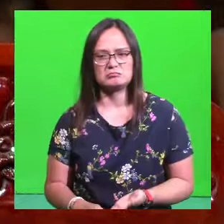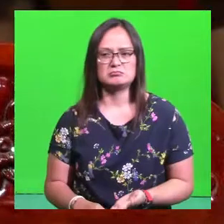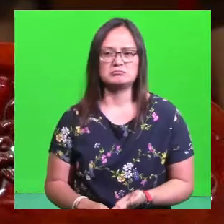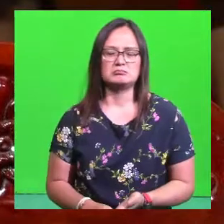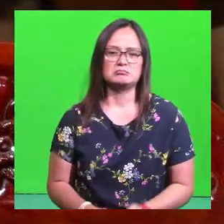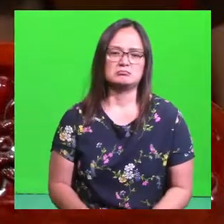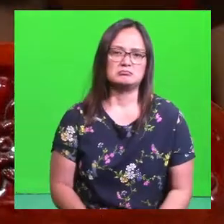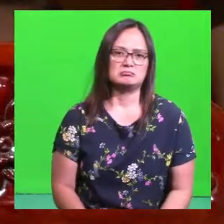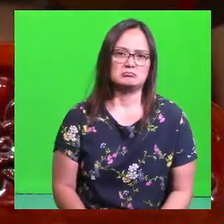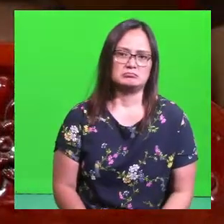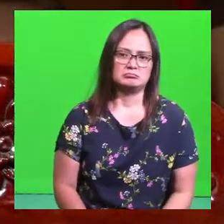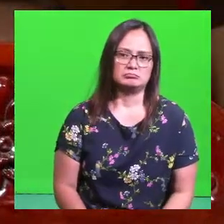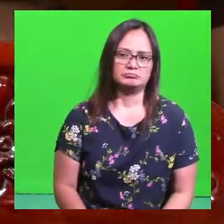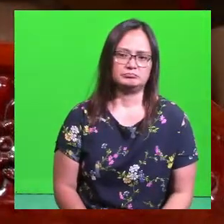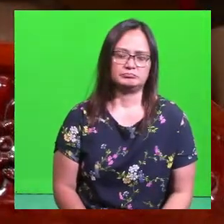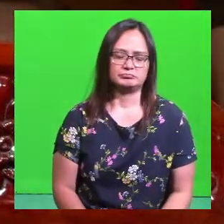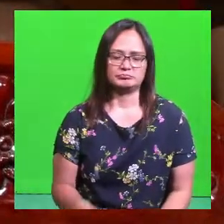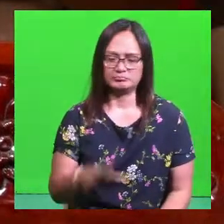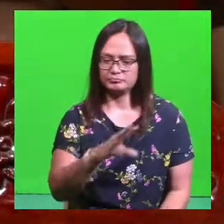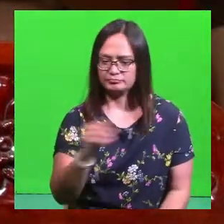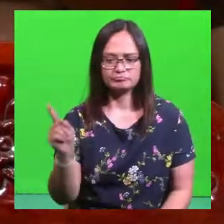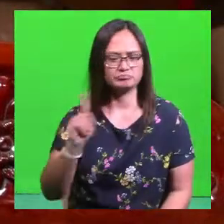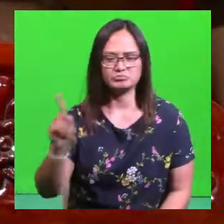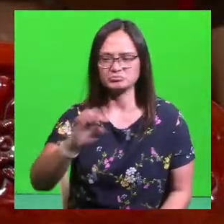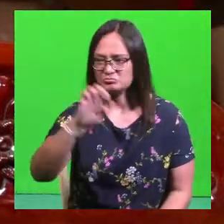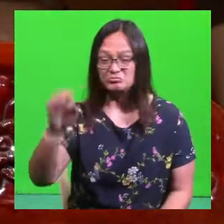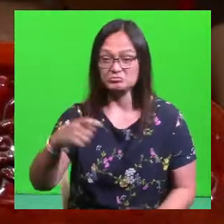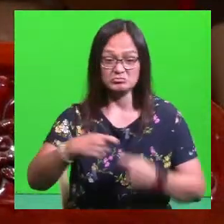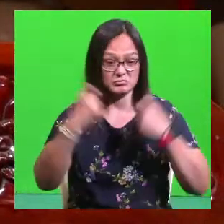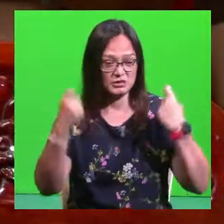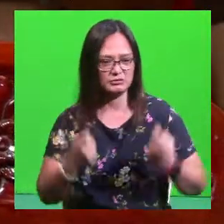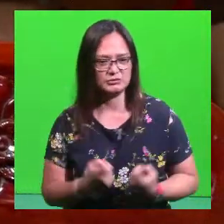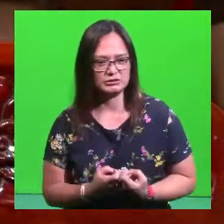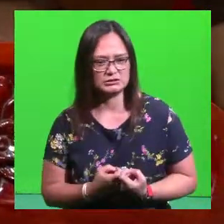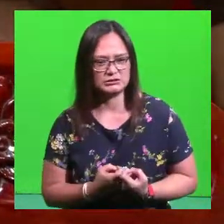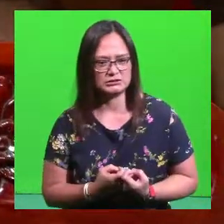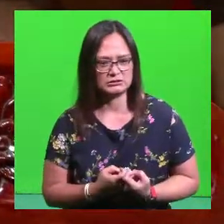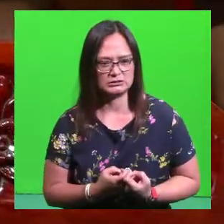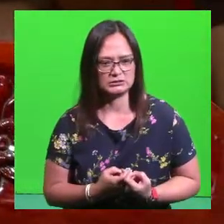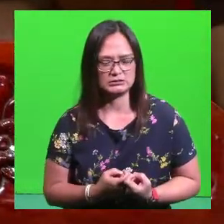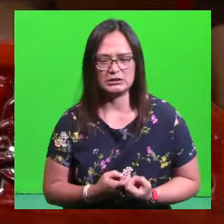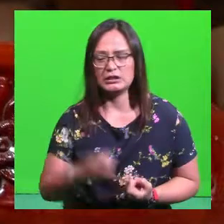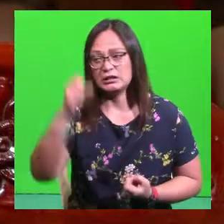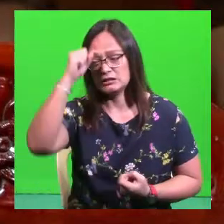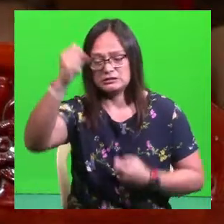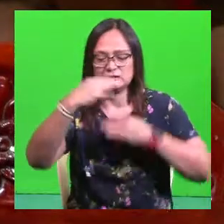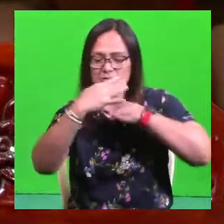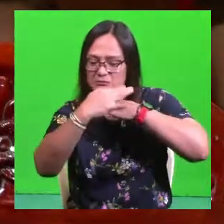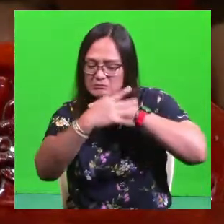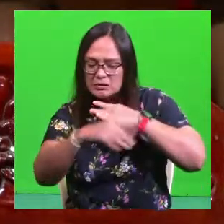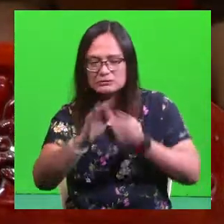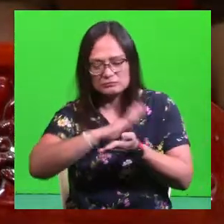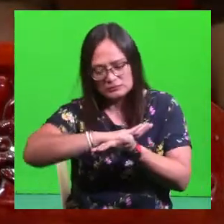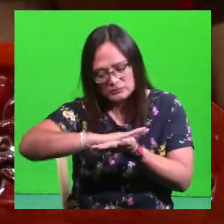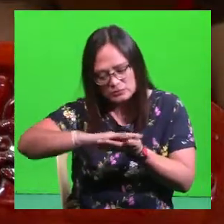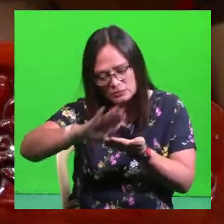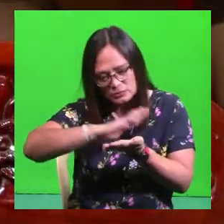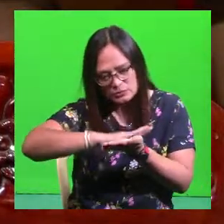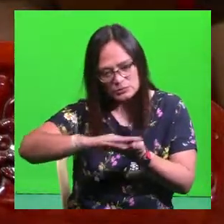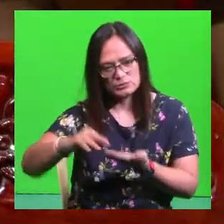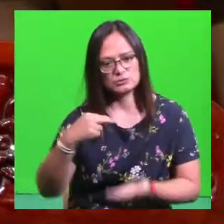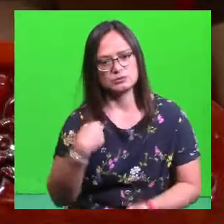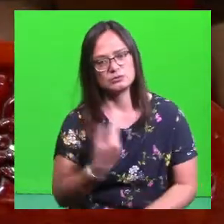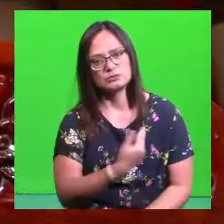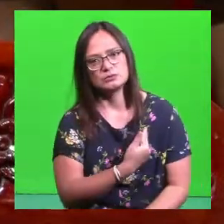pagkakasala, ang kanyang dugo ay naguhugas sa ating lahat. Kung kaya nga po, sa bagay na